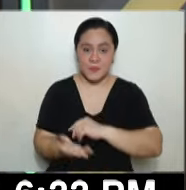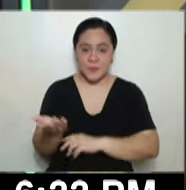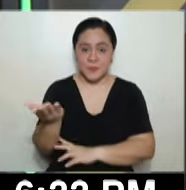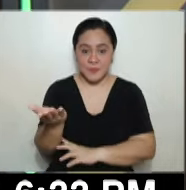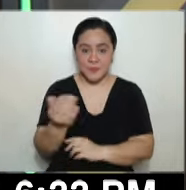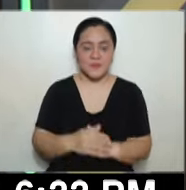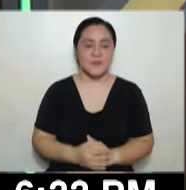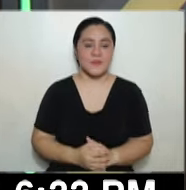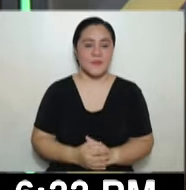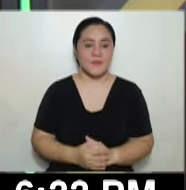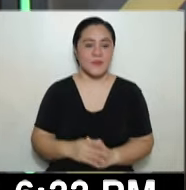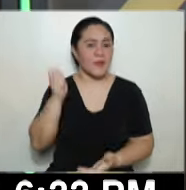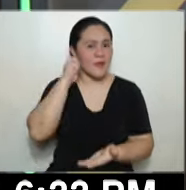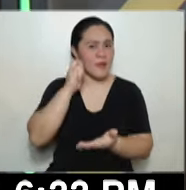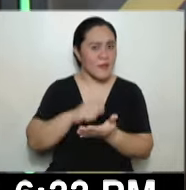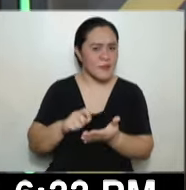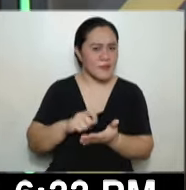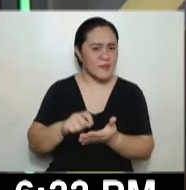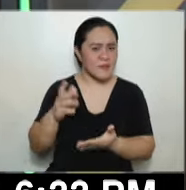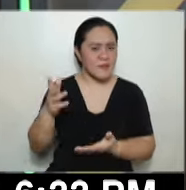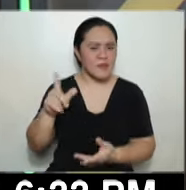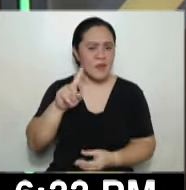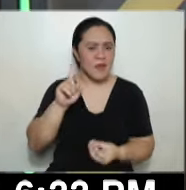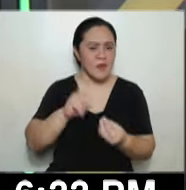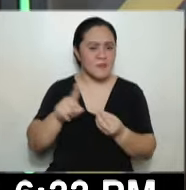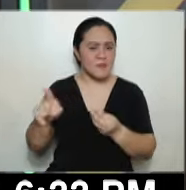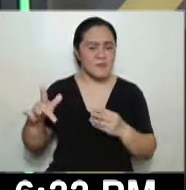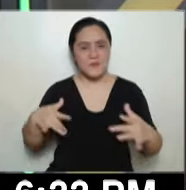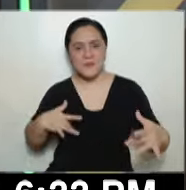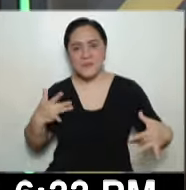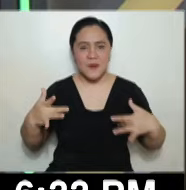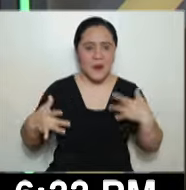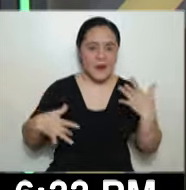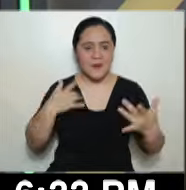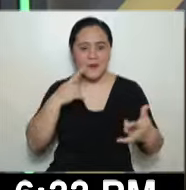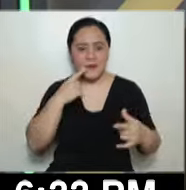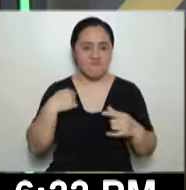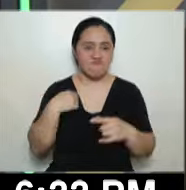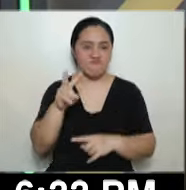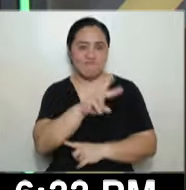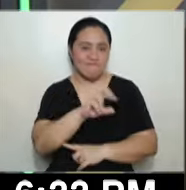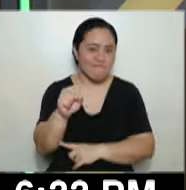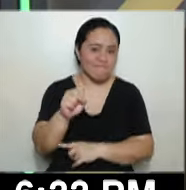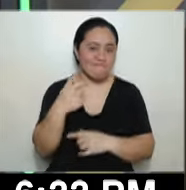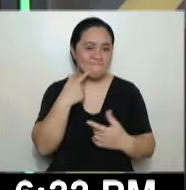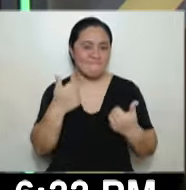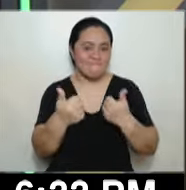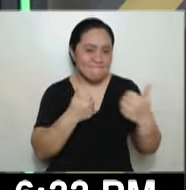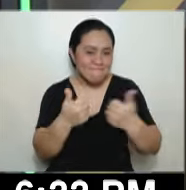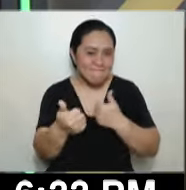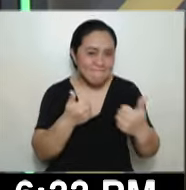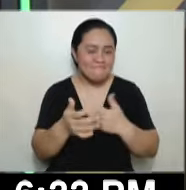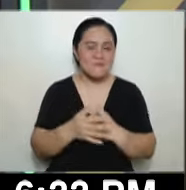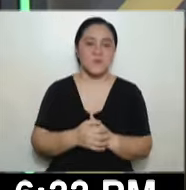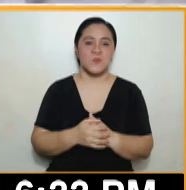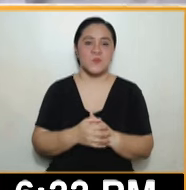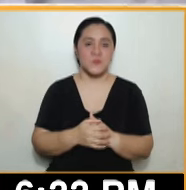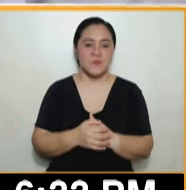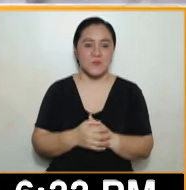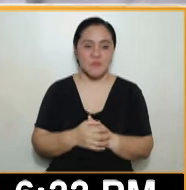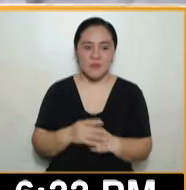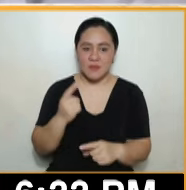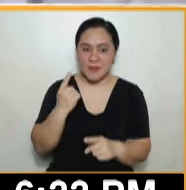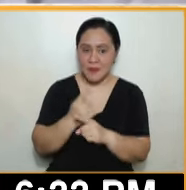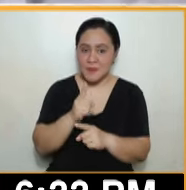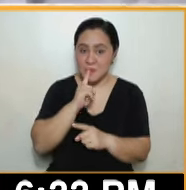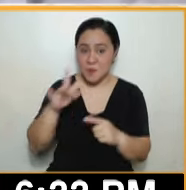Secretary Llamas, ang sabi mo'y exciting itong laban ng lokal ngayong taon. Yan ba'y tamang salita,